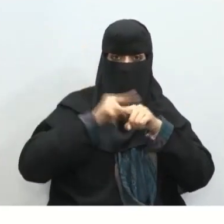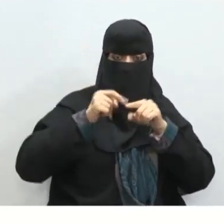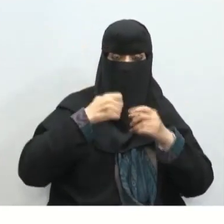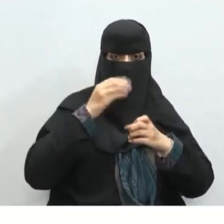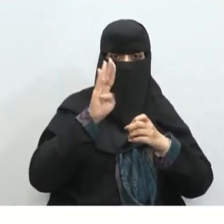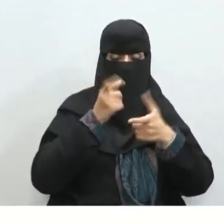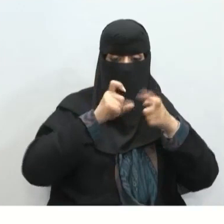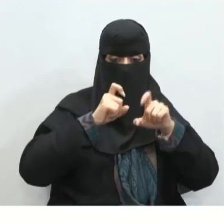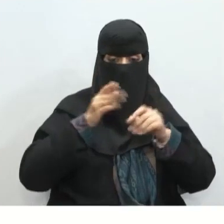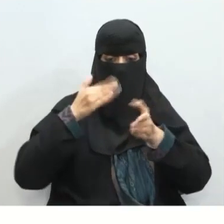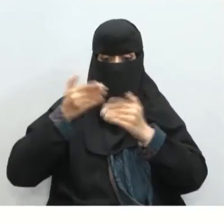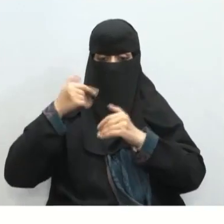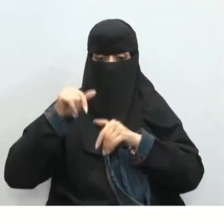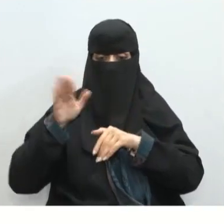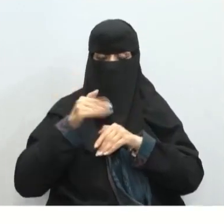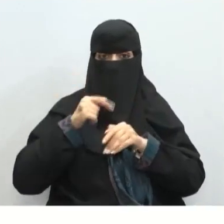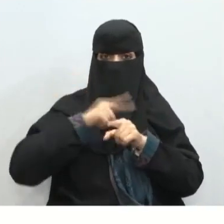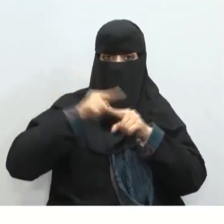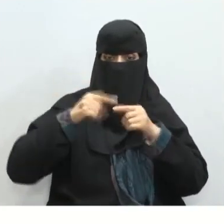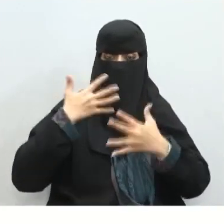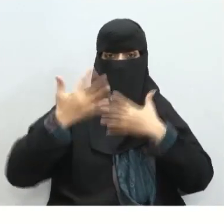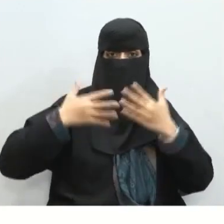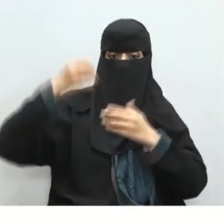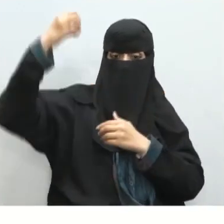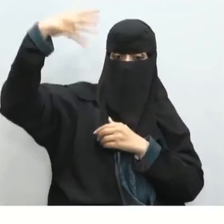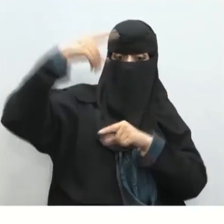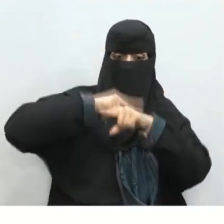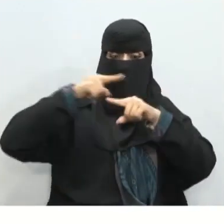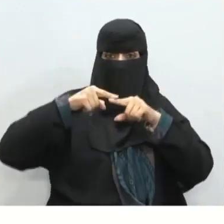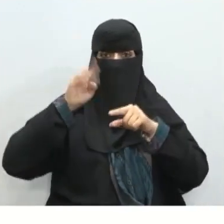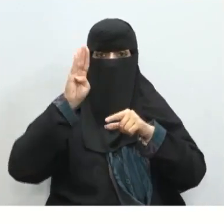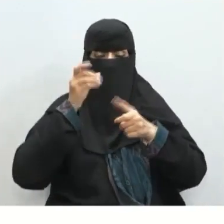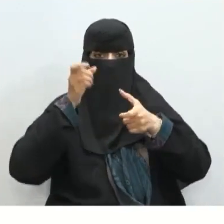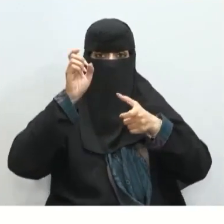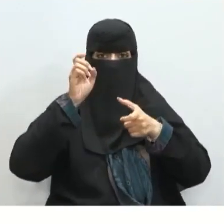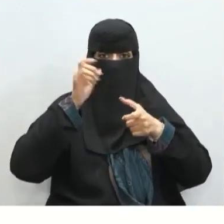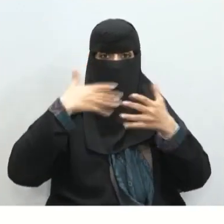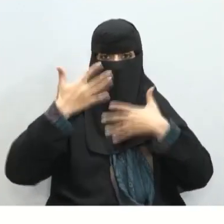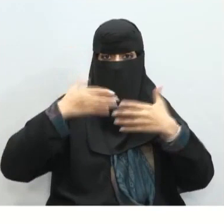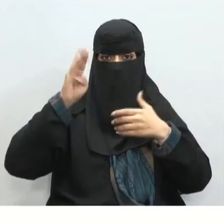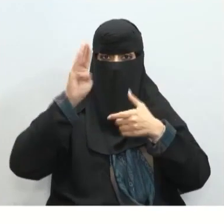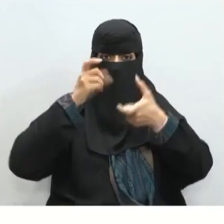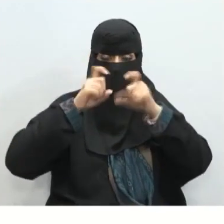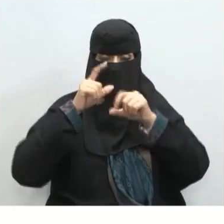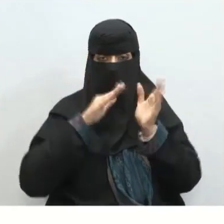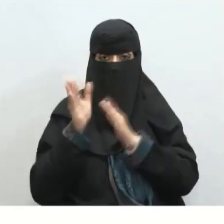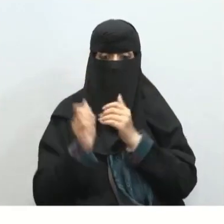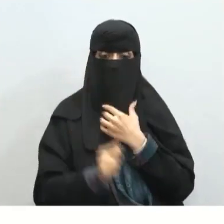الميكانيكيه الى الطاقه الحراريه مثل ما تعلمنا تستخدم الضوء وتحول الى طاقه كيميائيه في صيغه مركبات